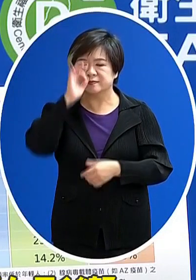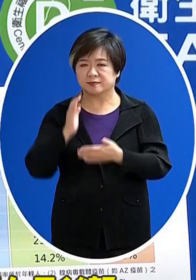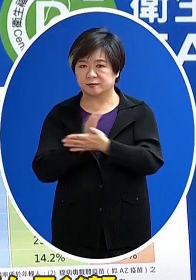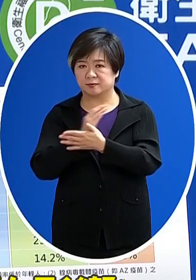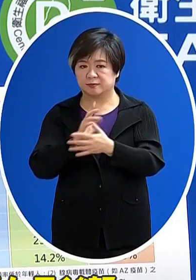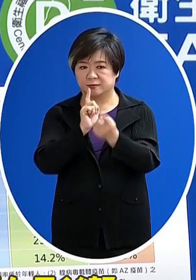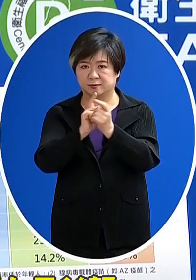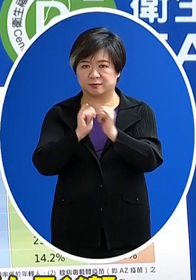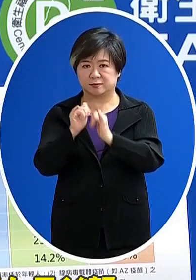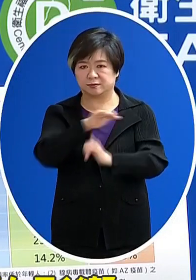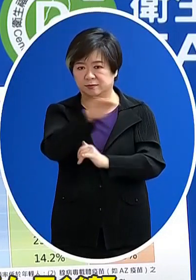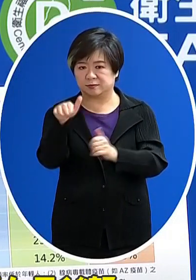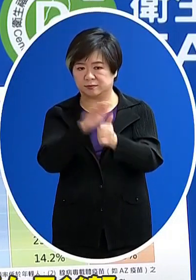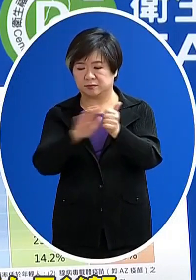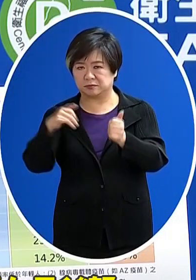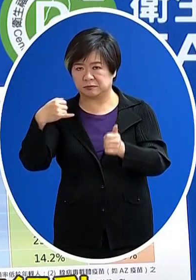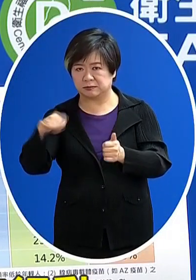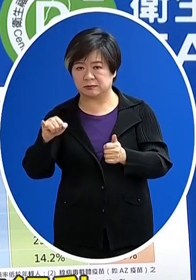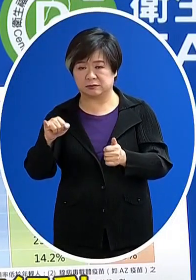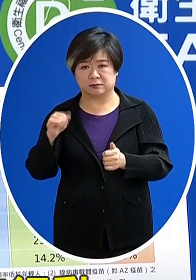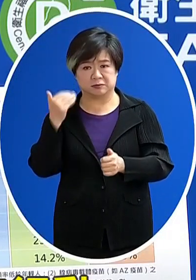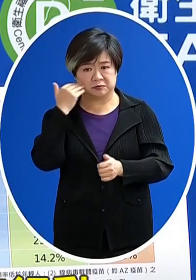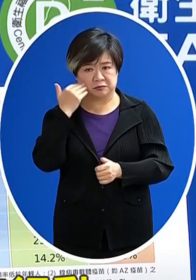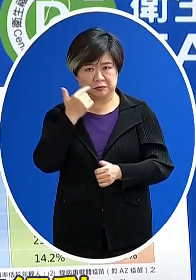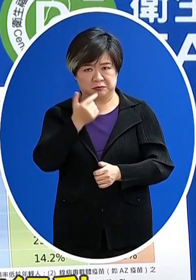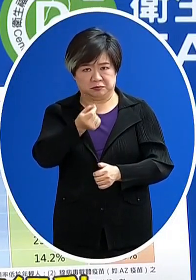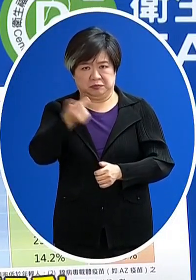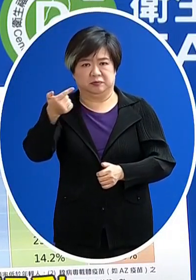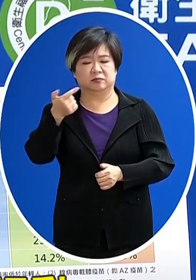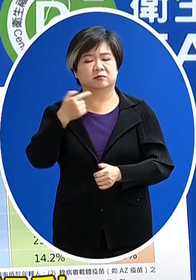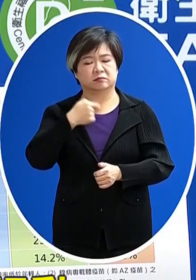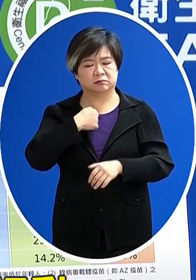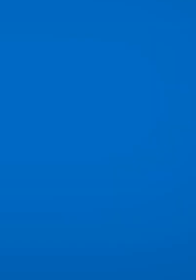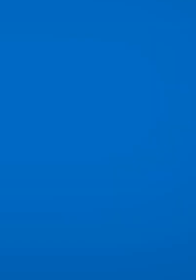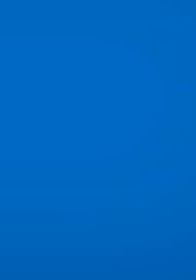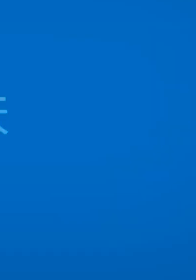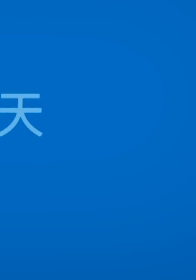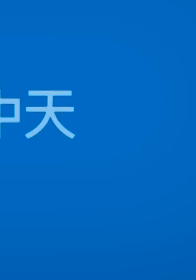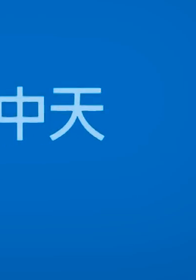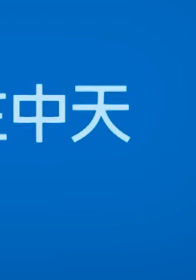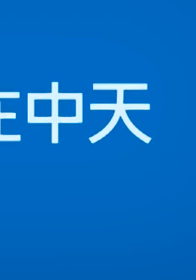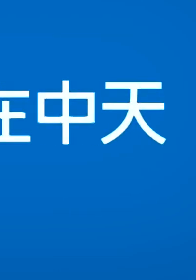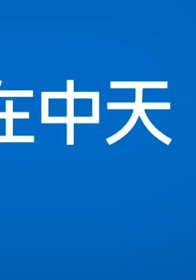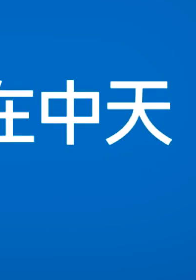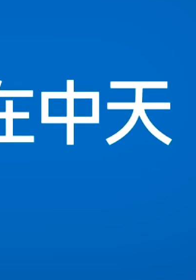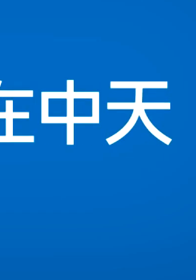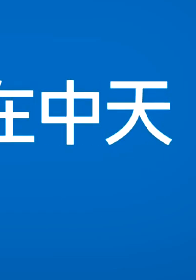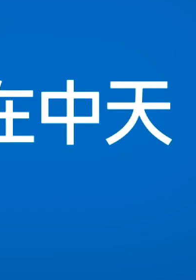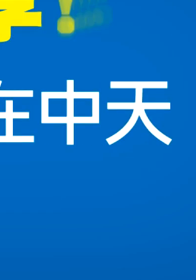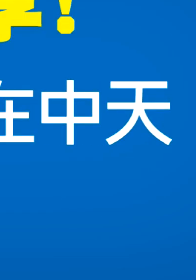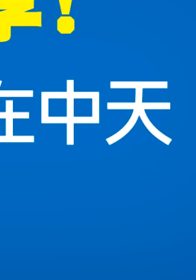造成的一个负面影响，如果大的话我们再采取行动。那目前我们